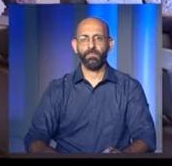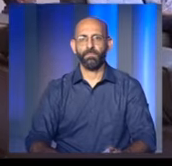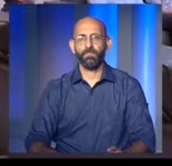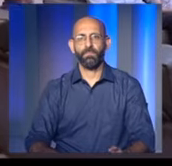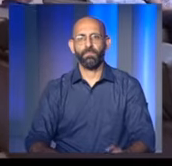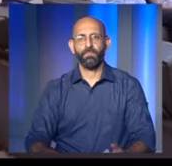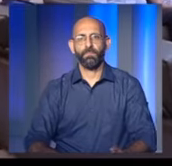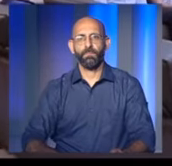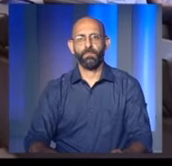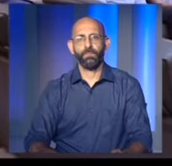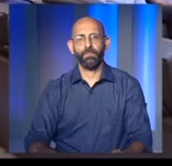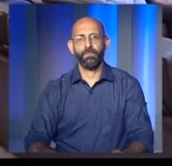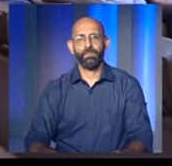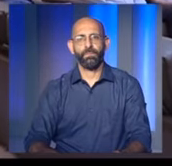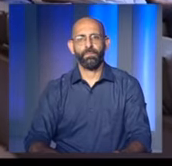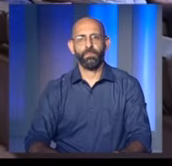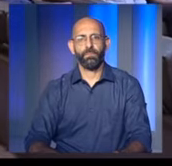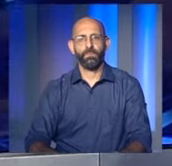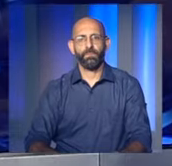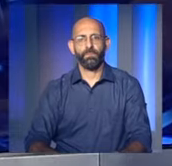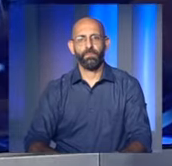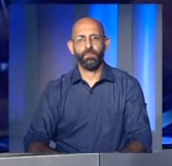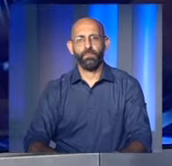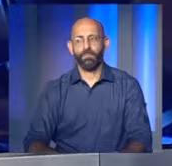أبدى الرئيس ميقاتي كل التجاوب.